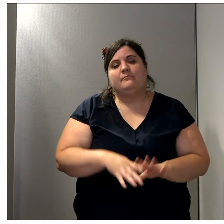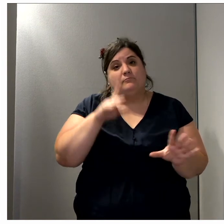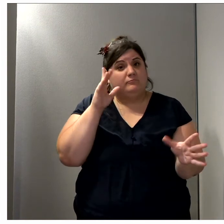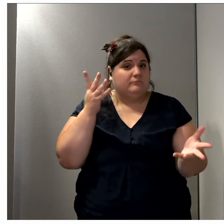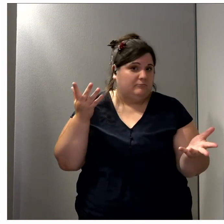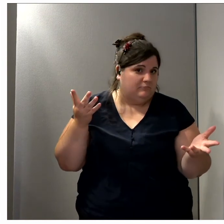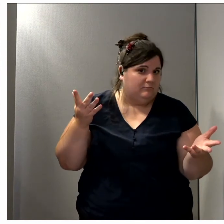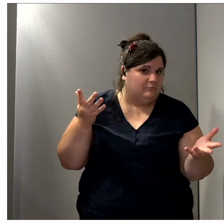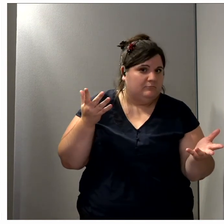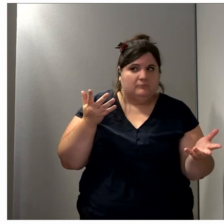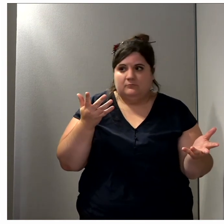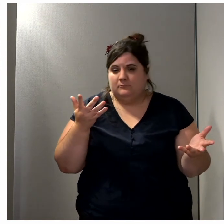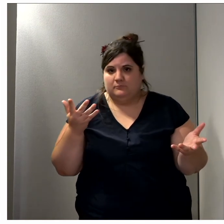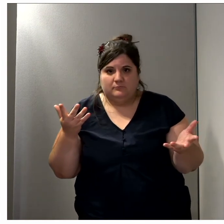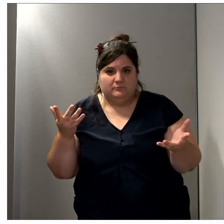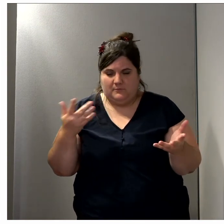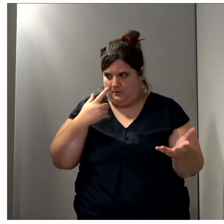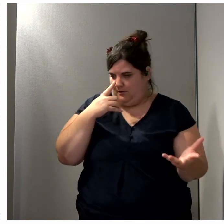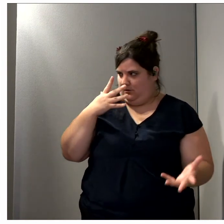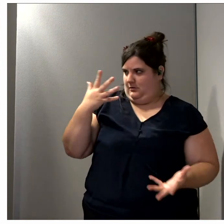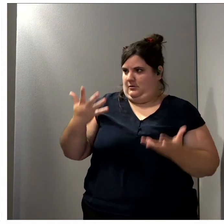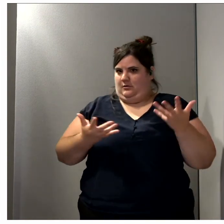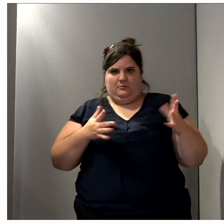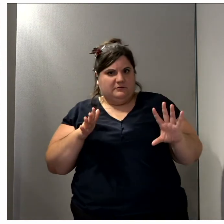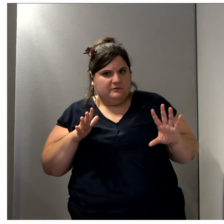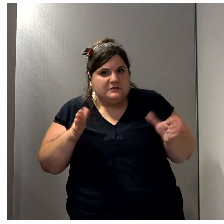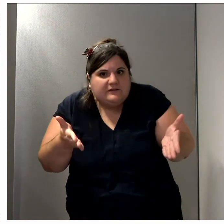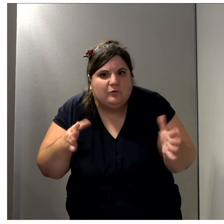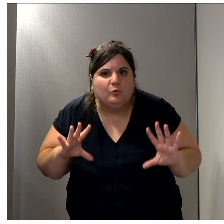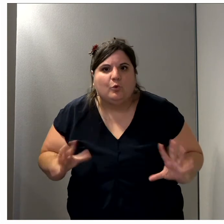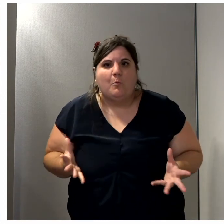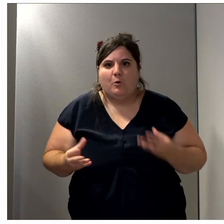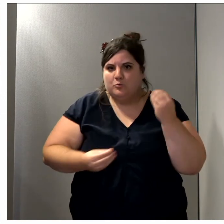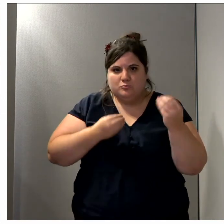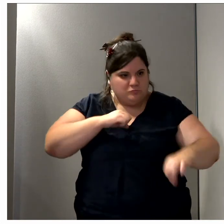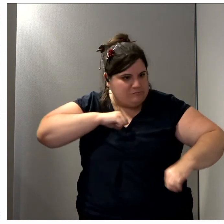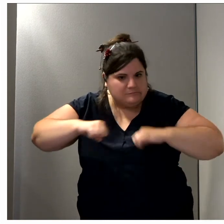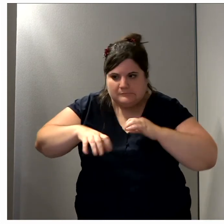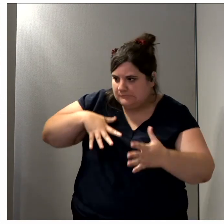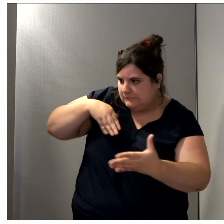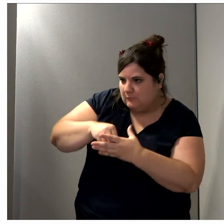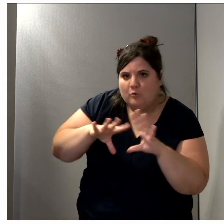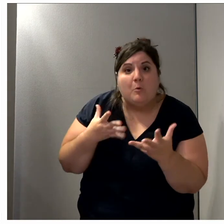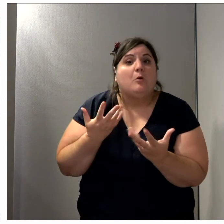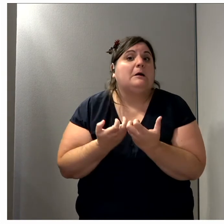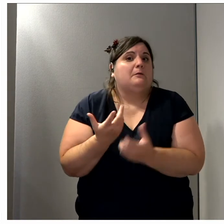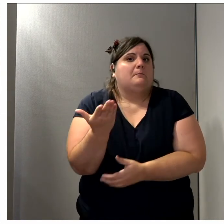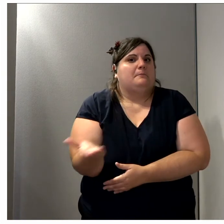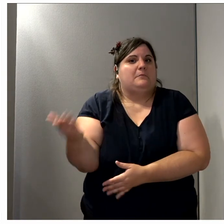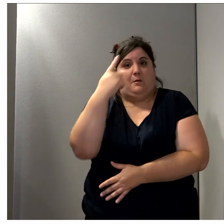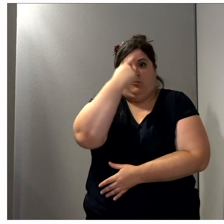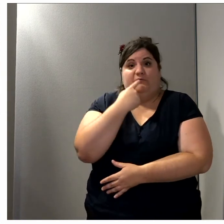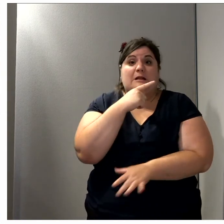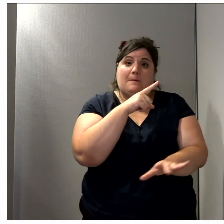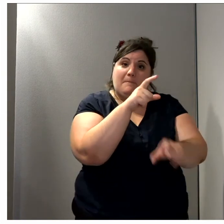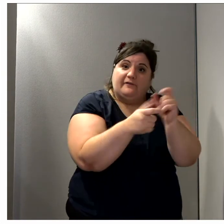de prise de décision et d'action des personnes concernées, qu'elles soient personnes en situation de handicap ou